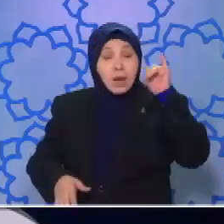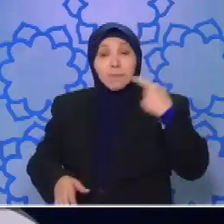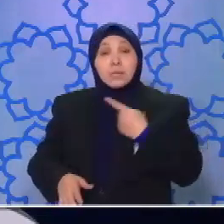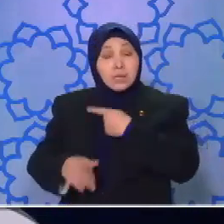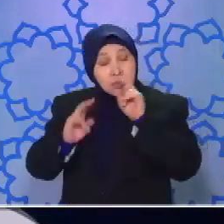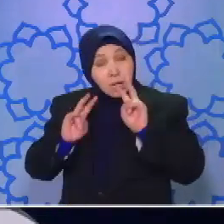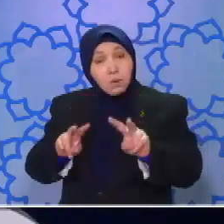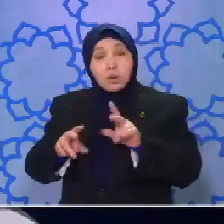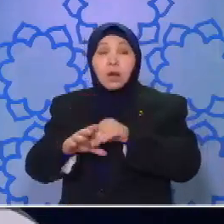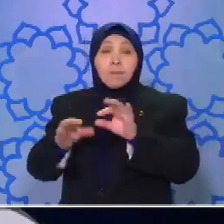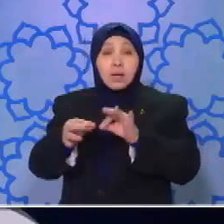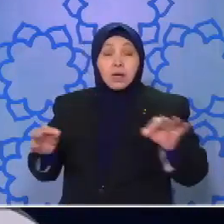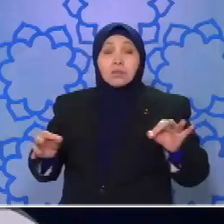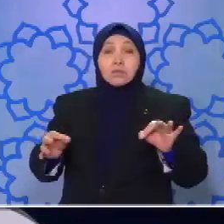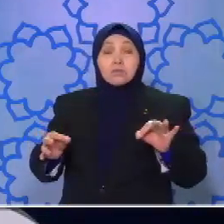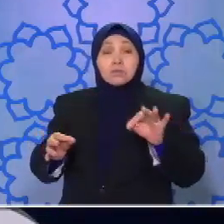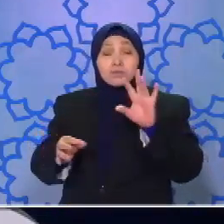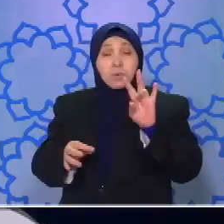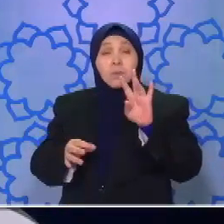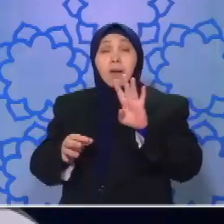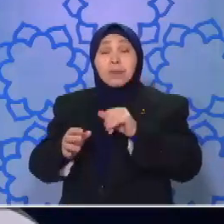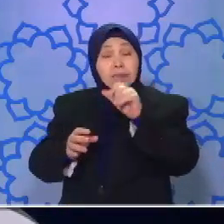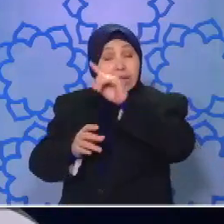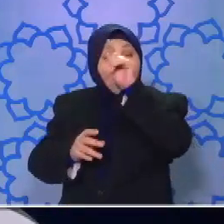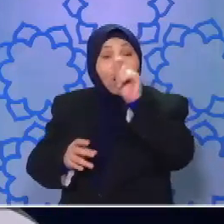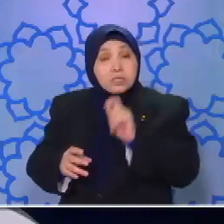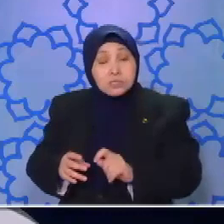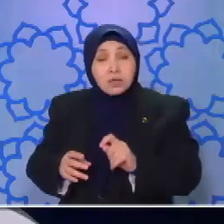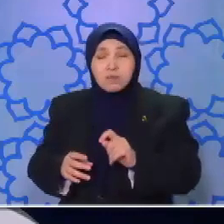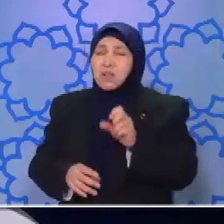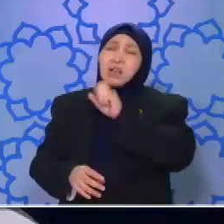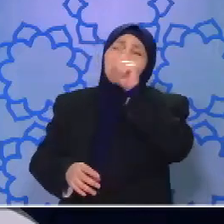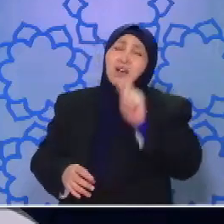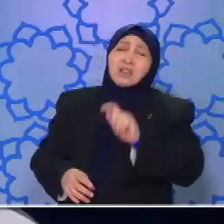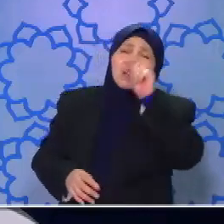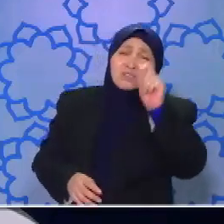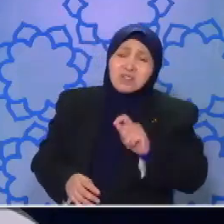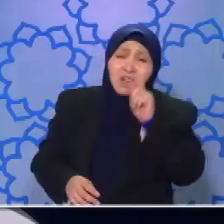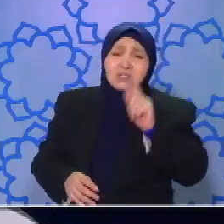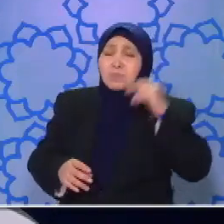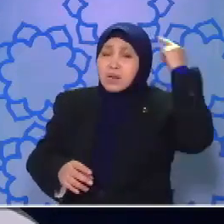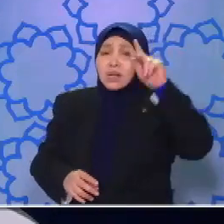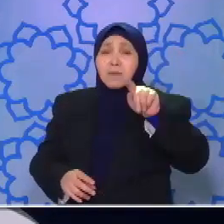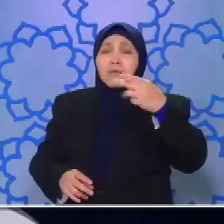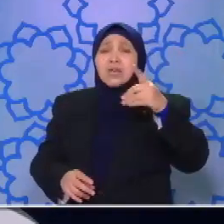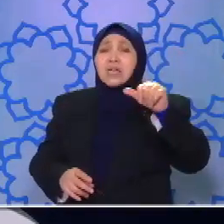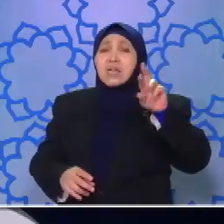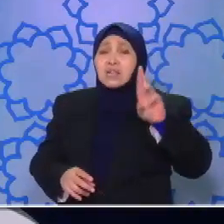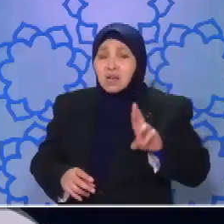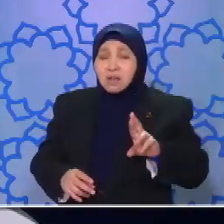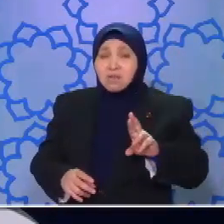bahawa dalam ayat 74 Nabi Musa bertanya, ya, mempersoalkan kepada gurunya Khidir, ya, nama